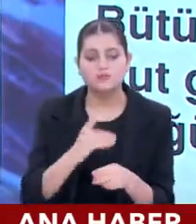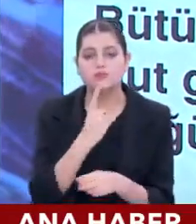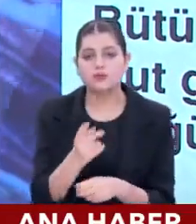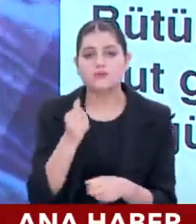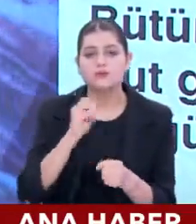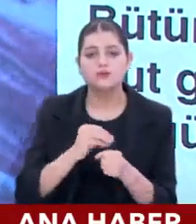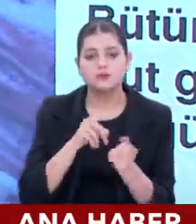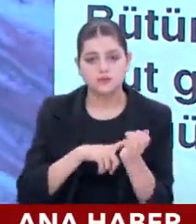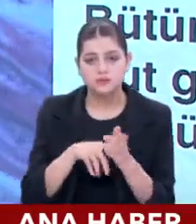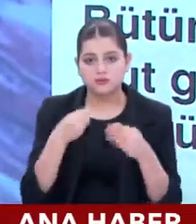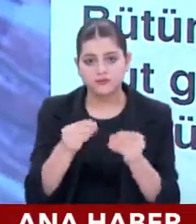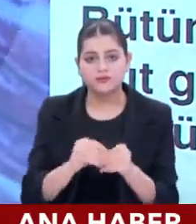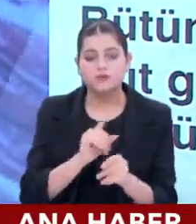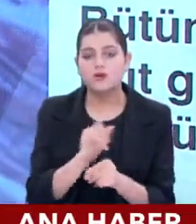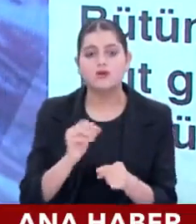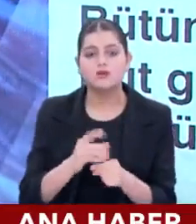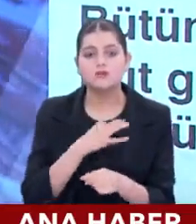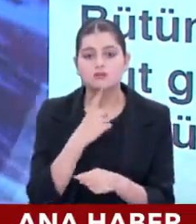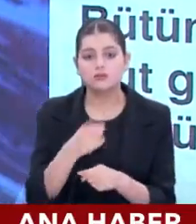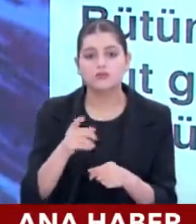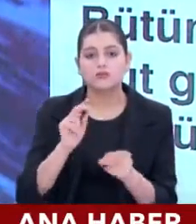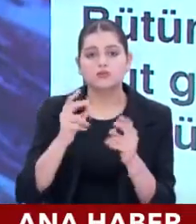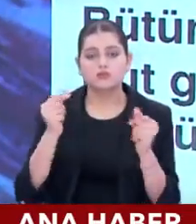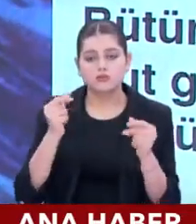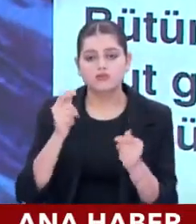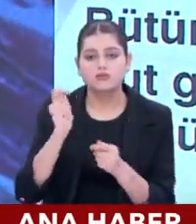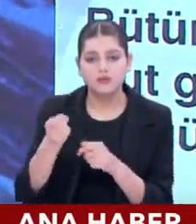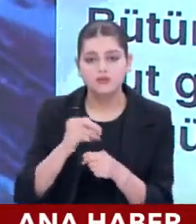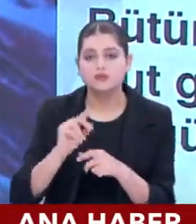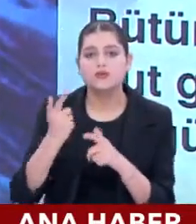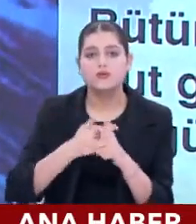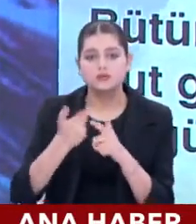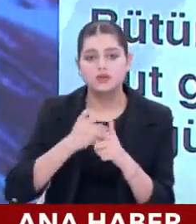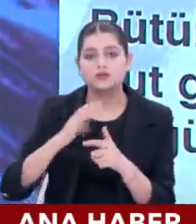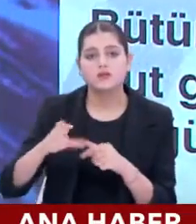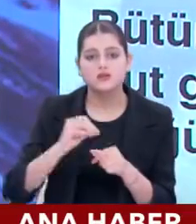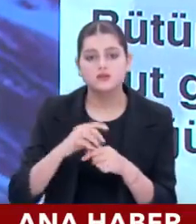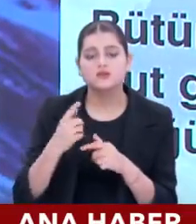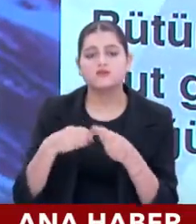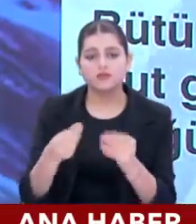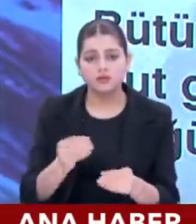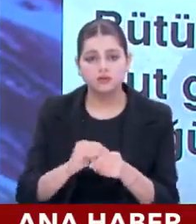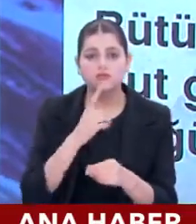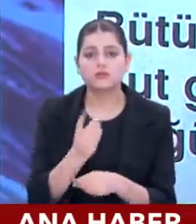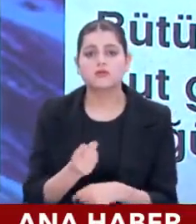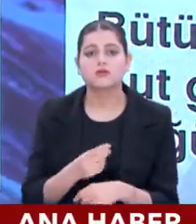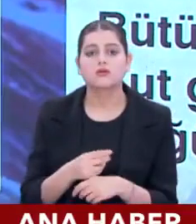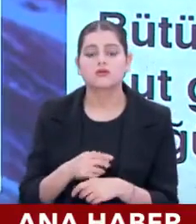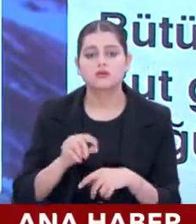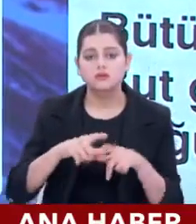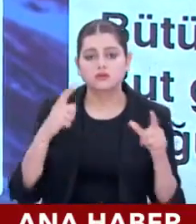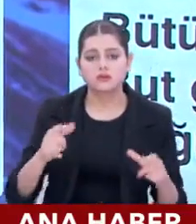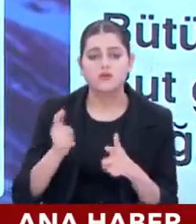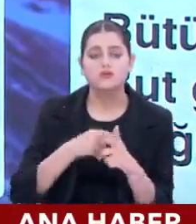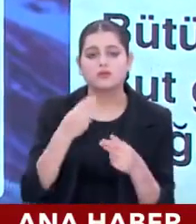o para tarama mı harcanıyor Hayır o para düğün salonlarına veriliyor deniz kenarındaki otelcilere veriliyor şehirlerdeki